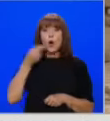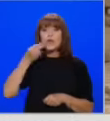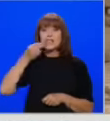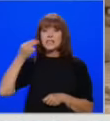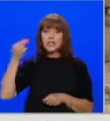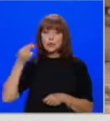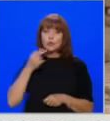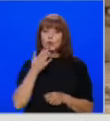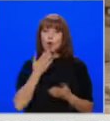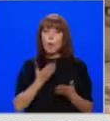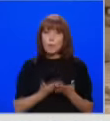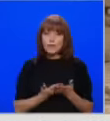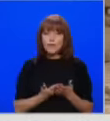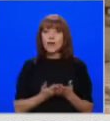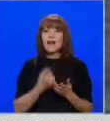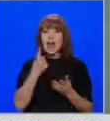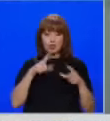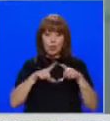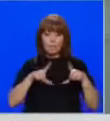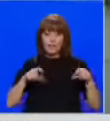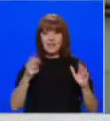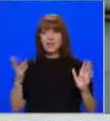може да излезе близо 18 лева.